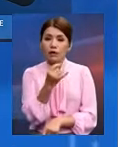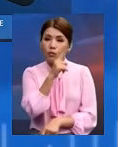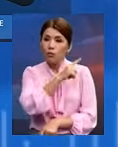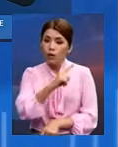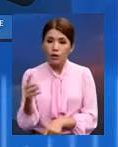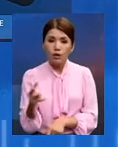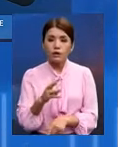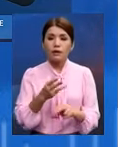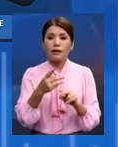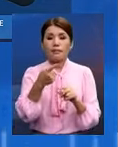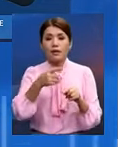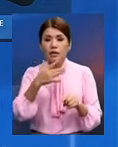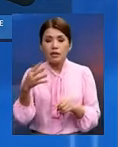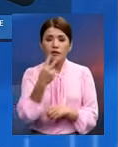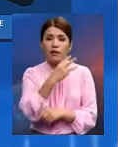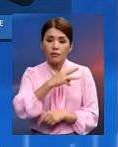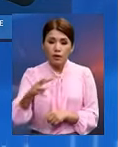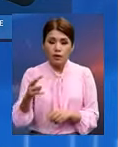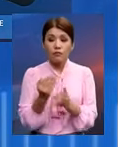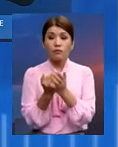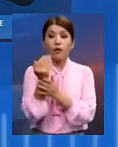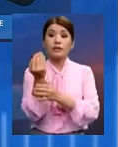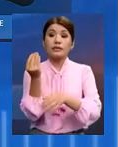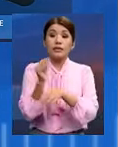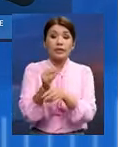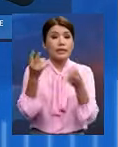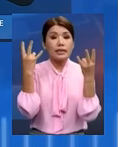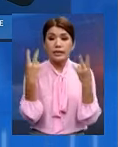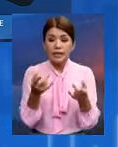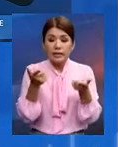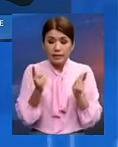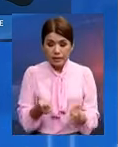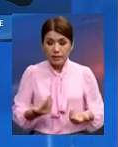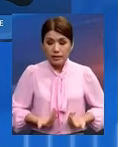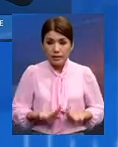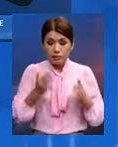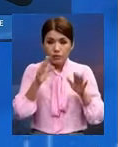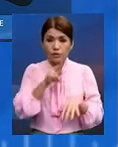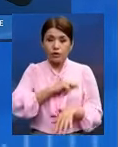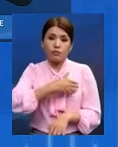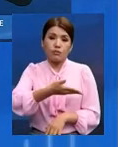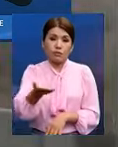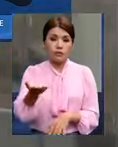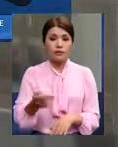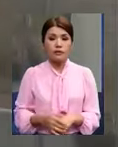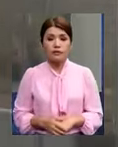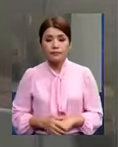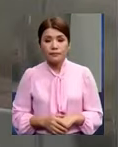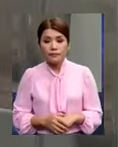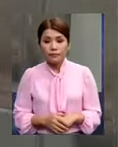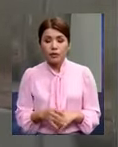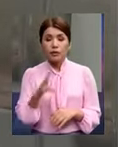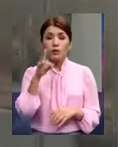получает, 1,5 миллиона, 2 миллиона тенге. Повышать не надо. Если они согласны работать на эту сумму, пусть они и работают.